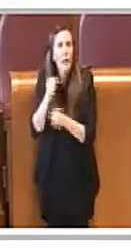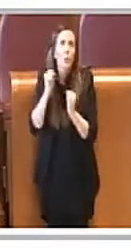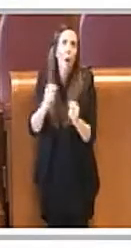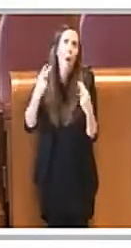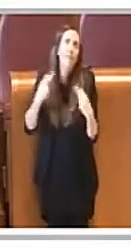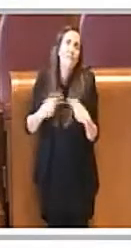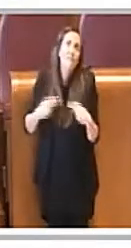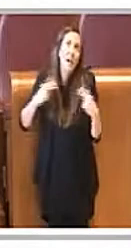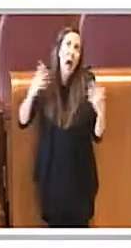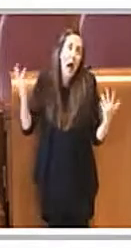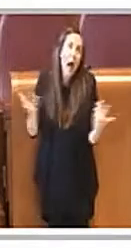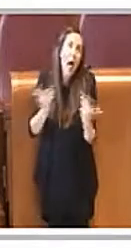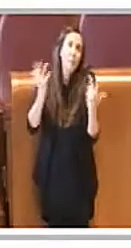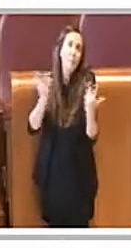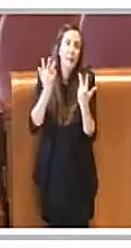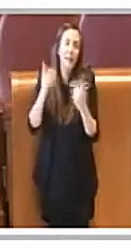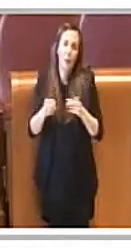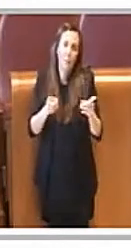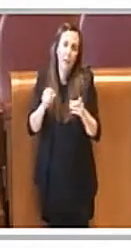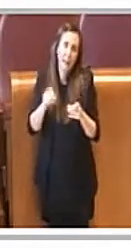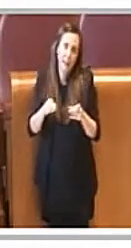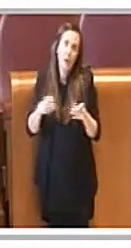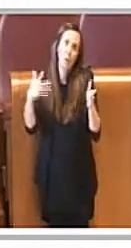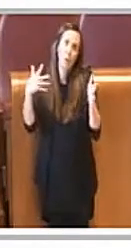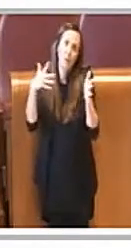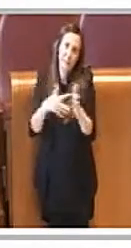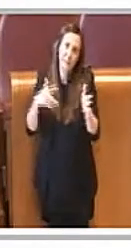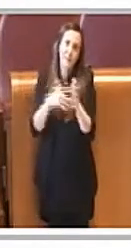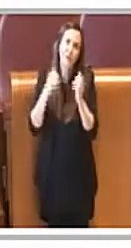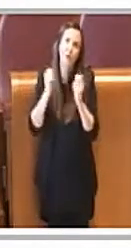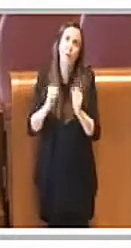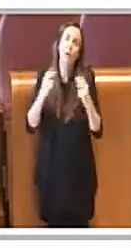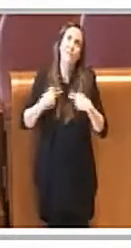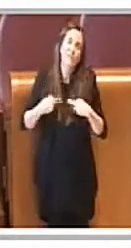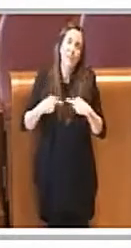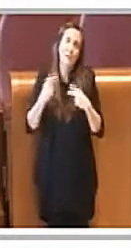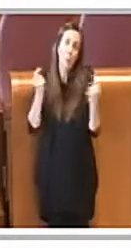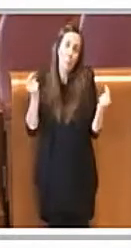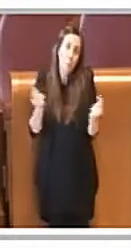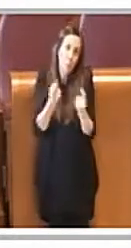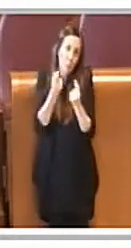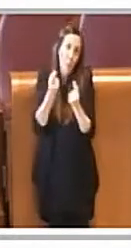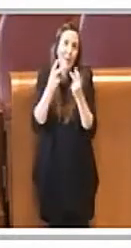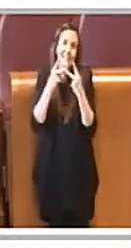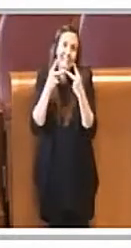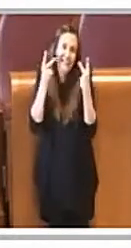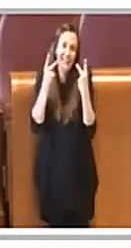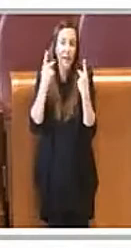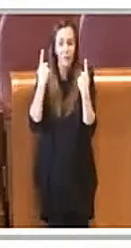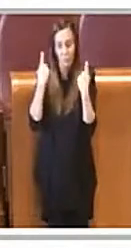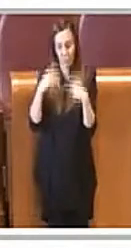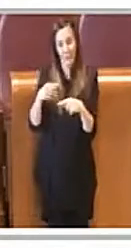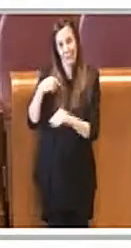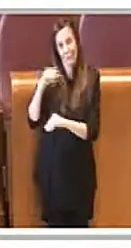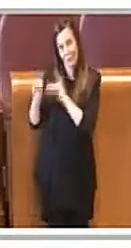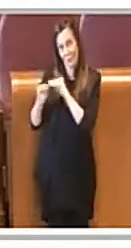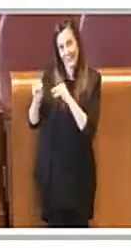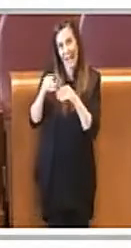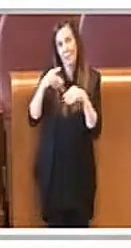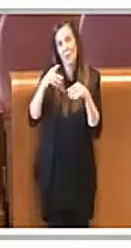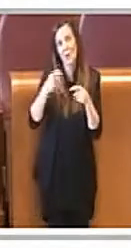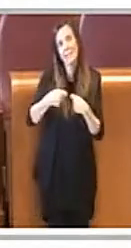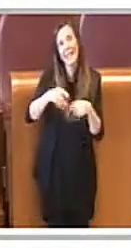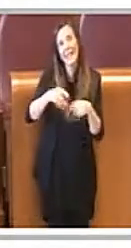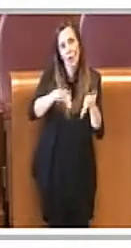più serenamente un periodo molto difficile per alcuni. Questo è quello che chiediamo per la spesa sospesa. L'ultima e